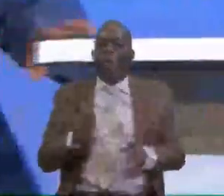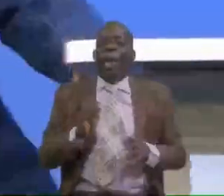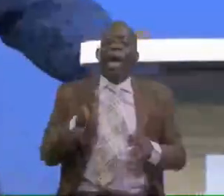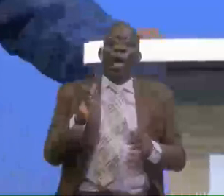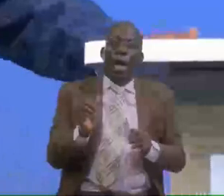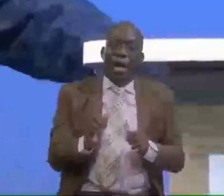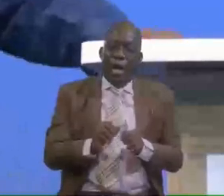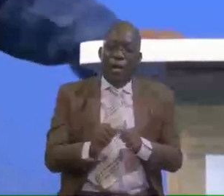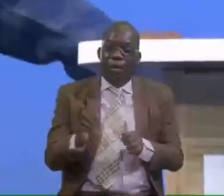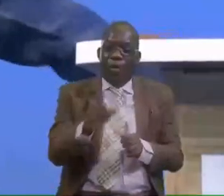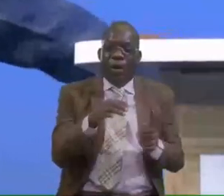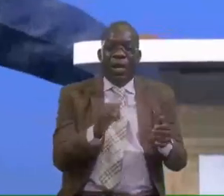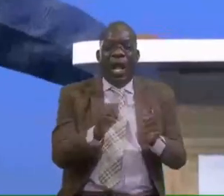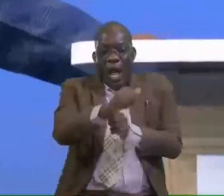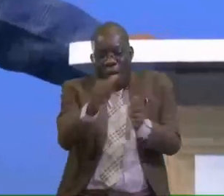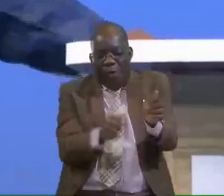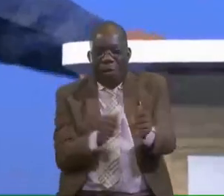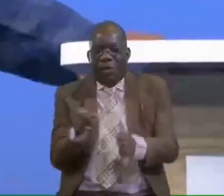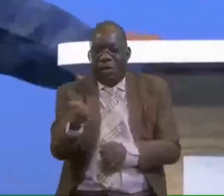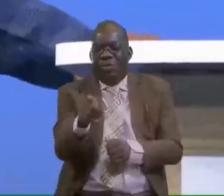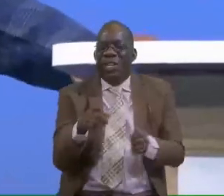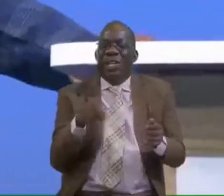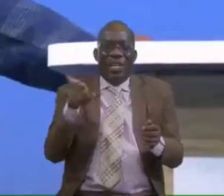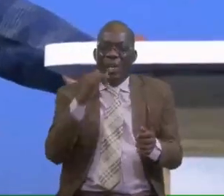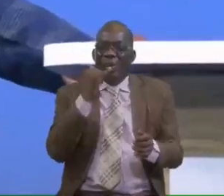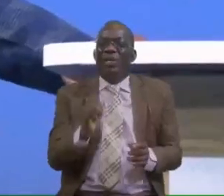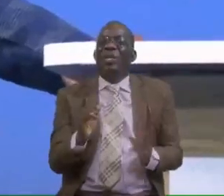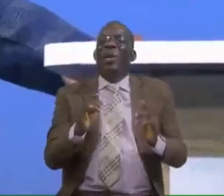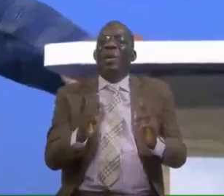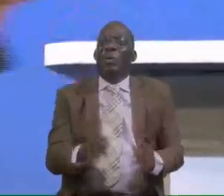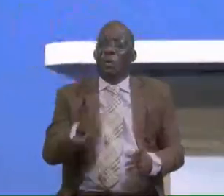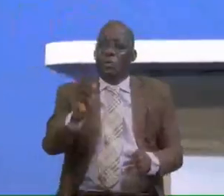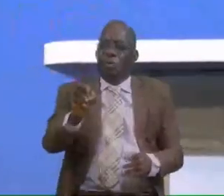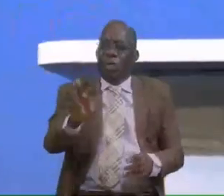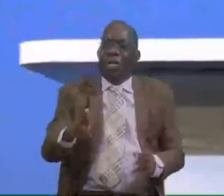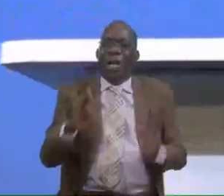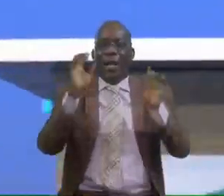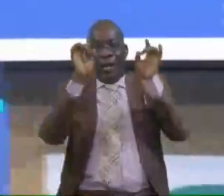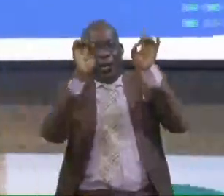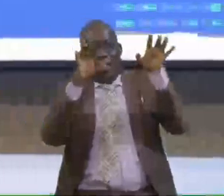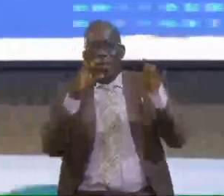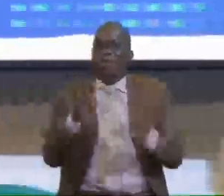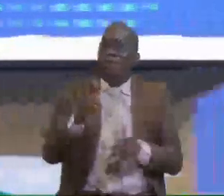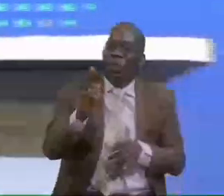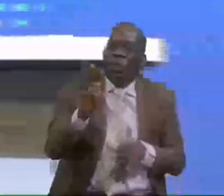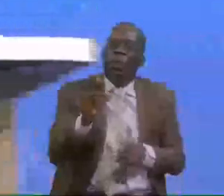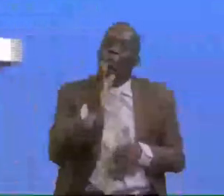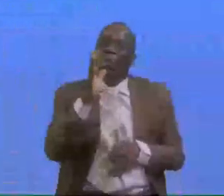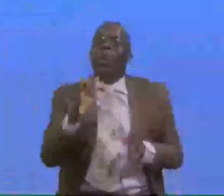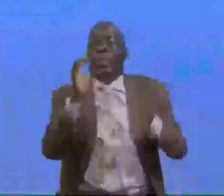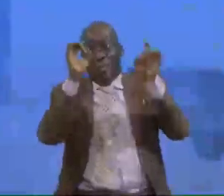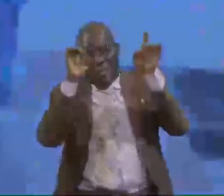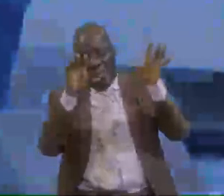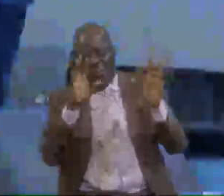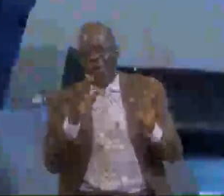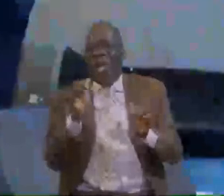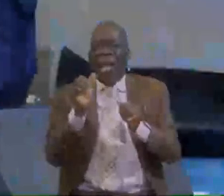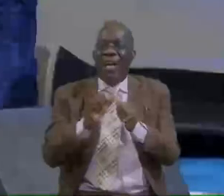Tout le monde l'évite. Il est monsieur terrible. Monsieur, madame terrible. Et tout le monde le